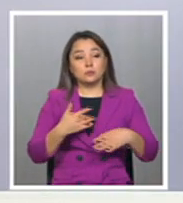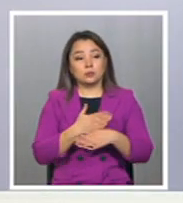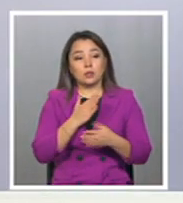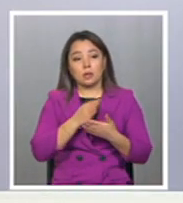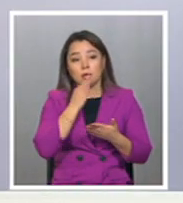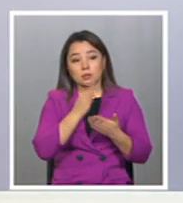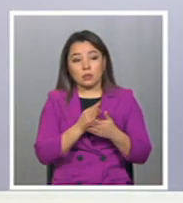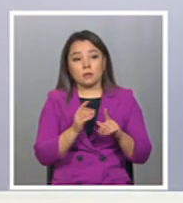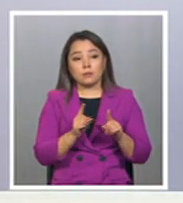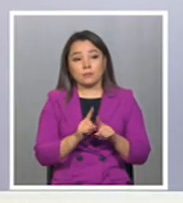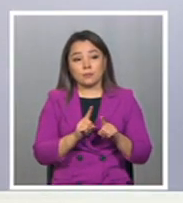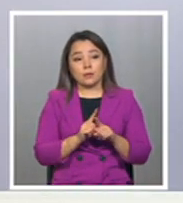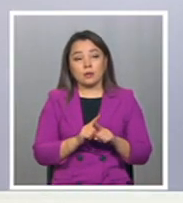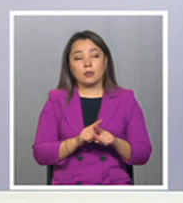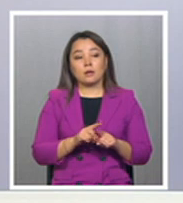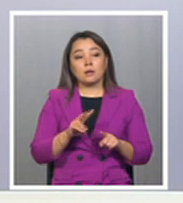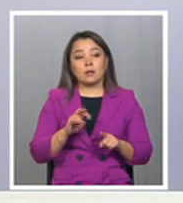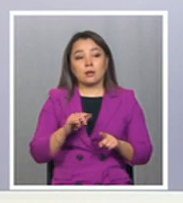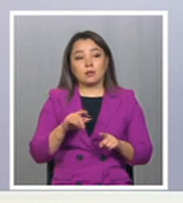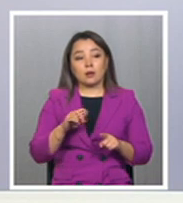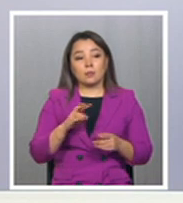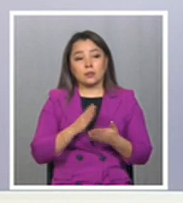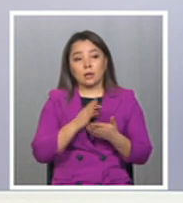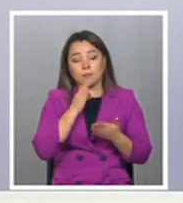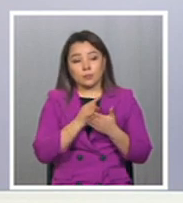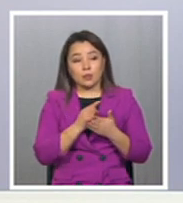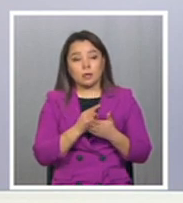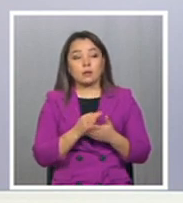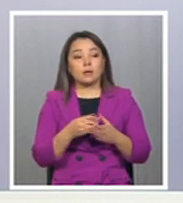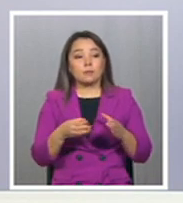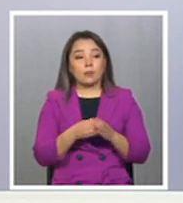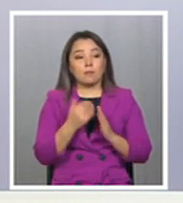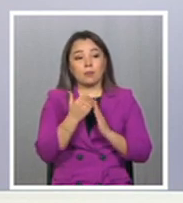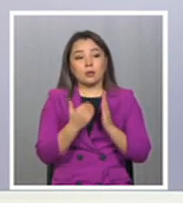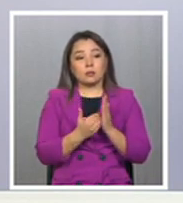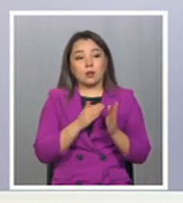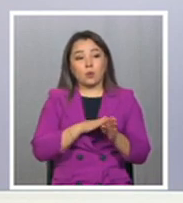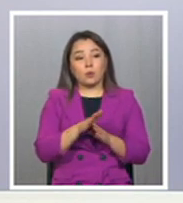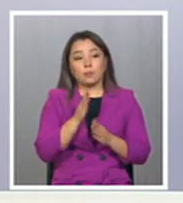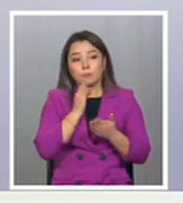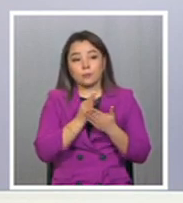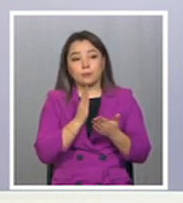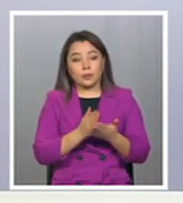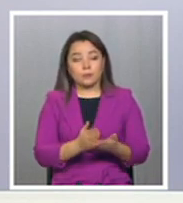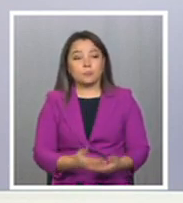алгоритмі LEGO Mindstorms E3 бағдарламасында былай орындалады.